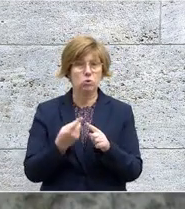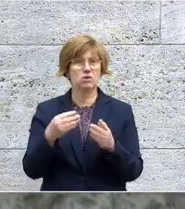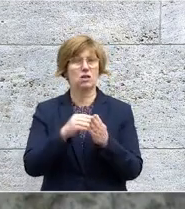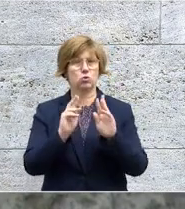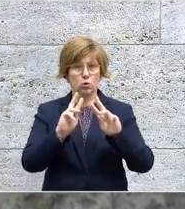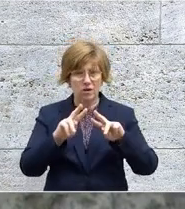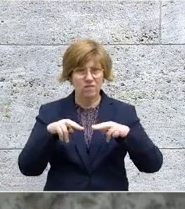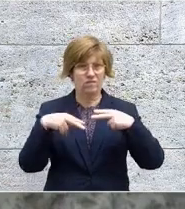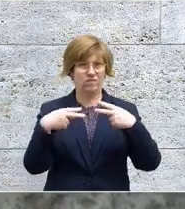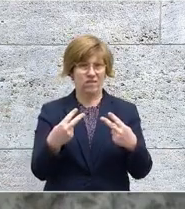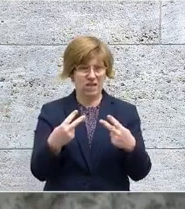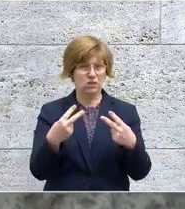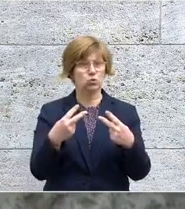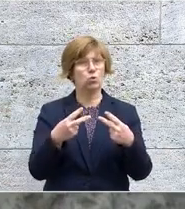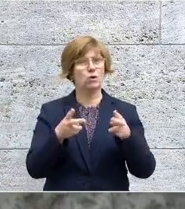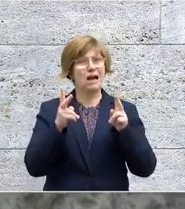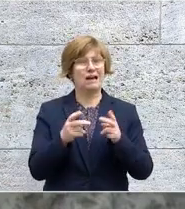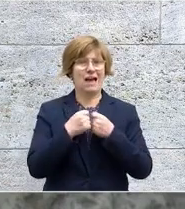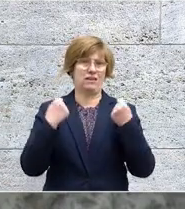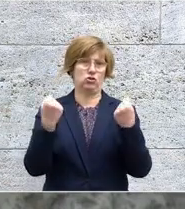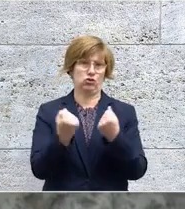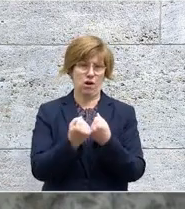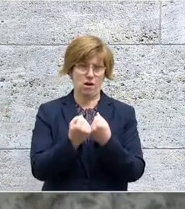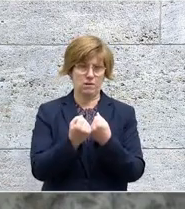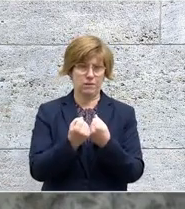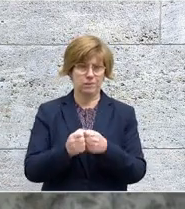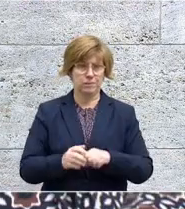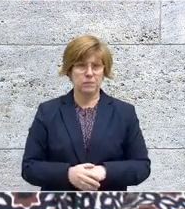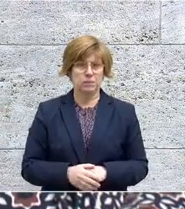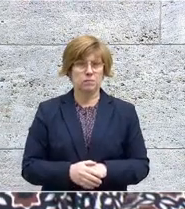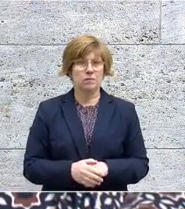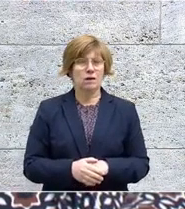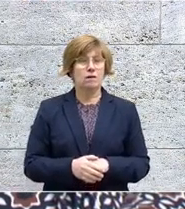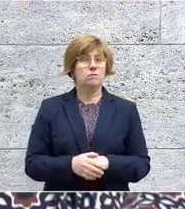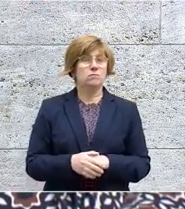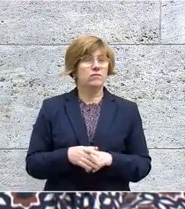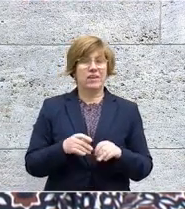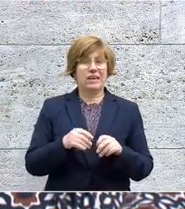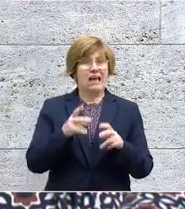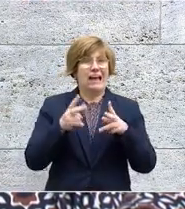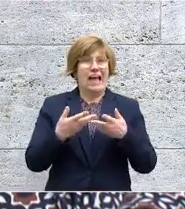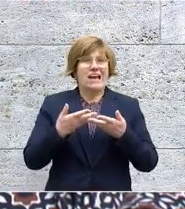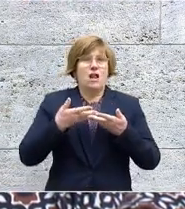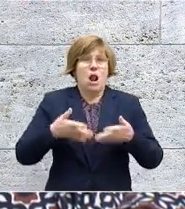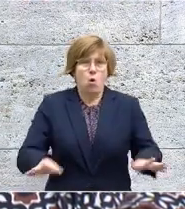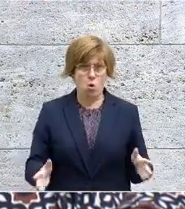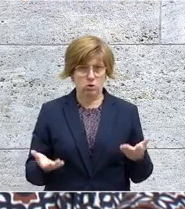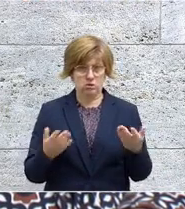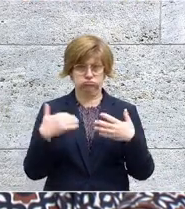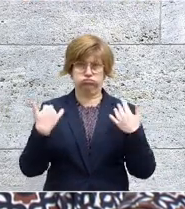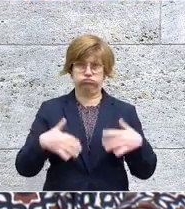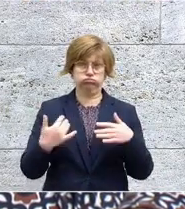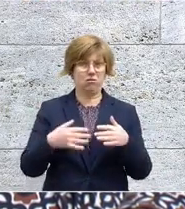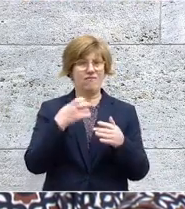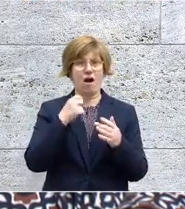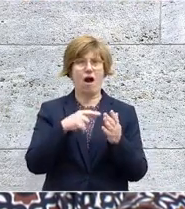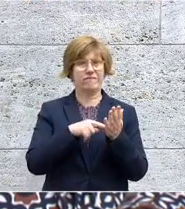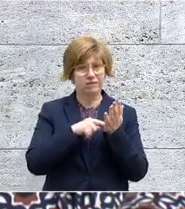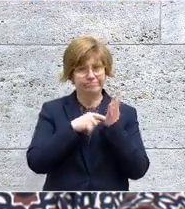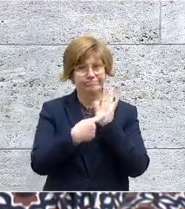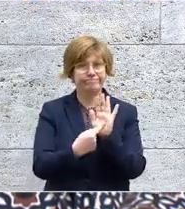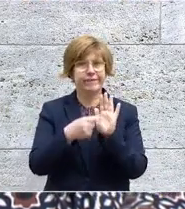die Wiederherstellung des Rechtsstaats. Die totale Rechtlosigkeit war die Signatur